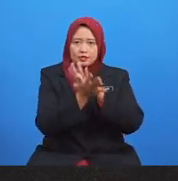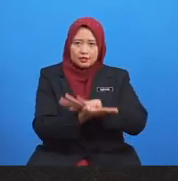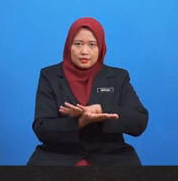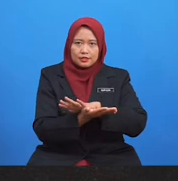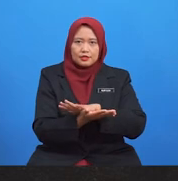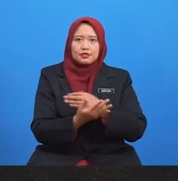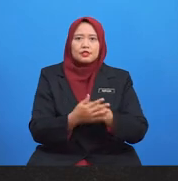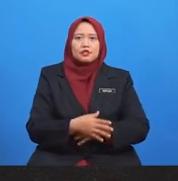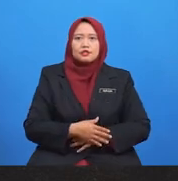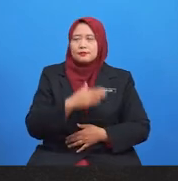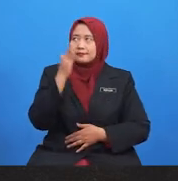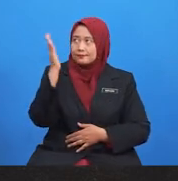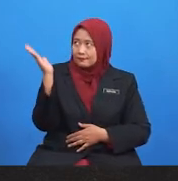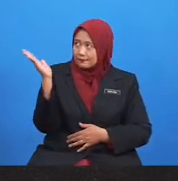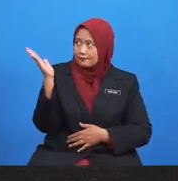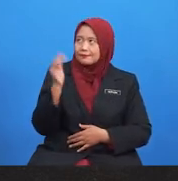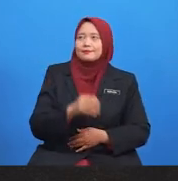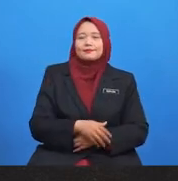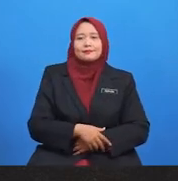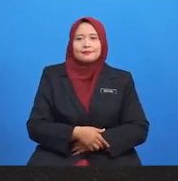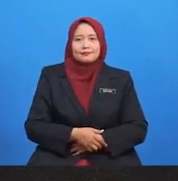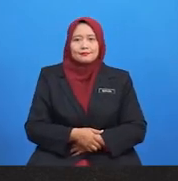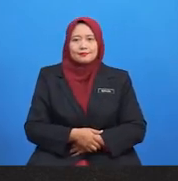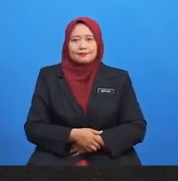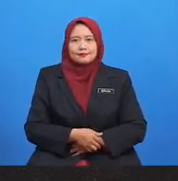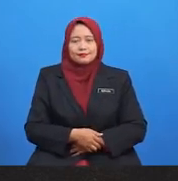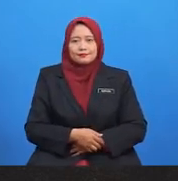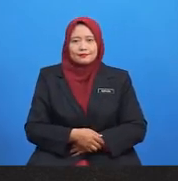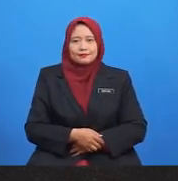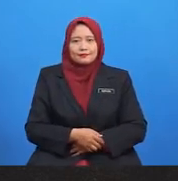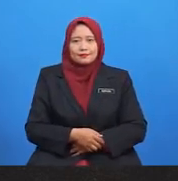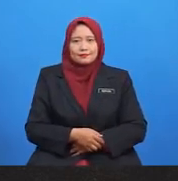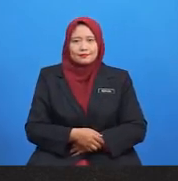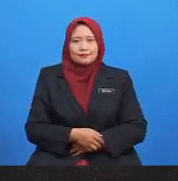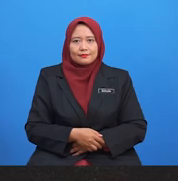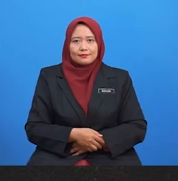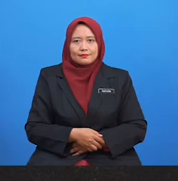dapat pi kurungan X kuasa 3 per 3